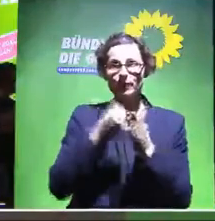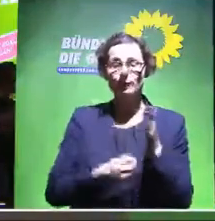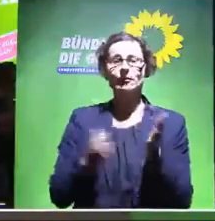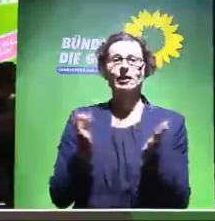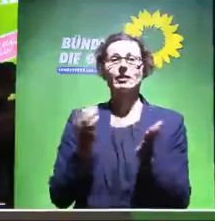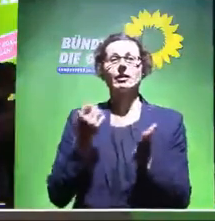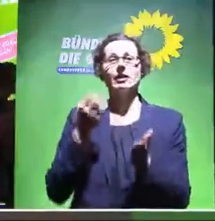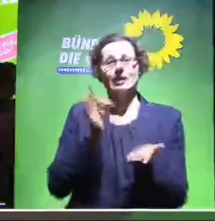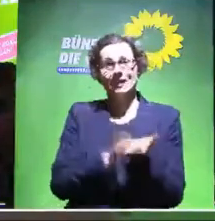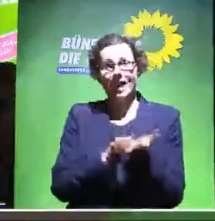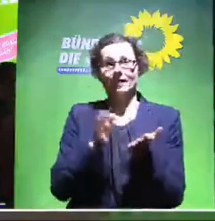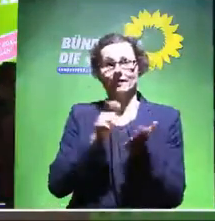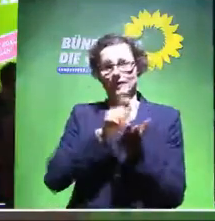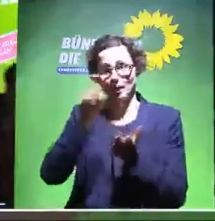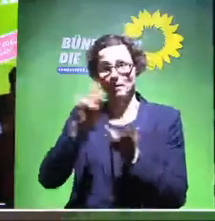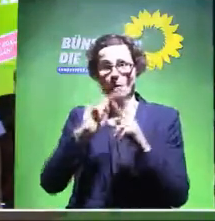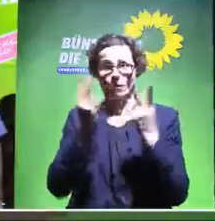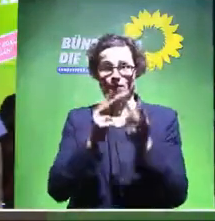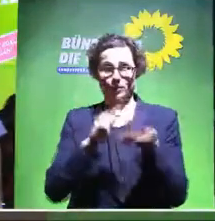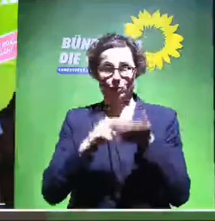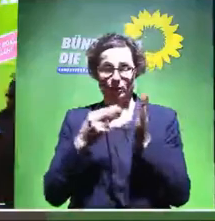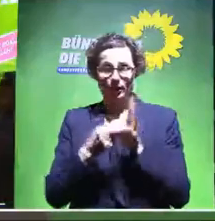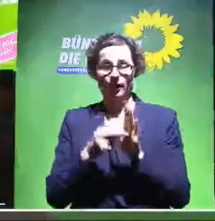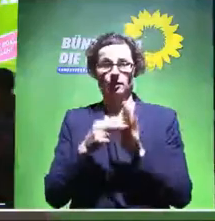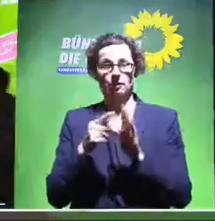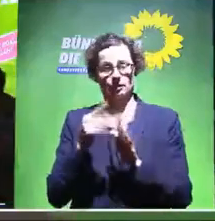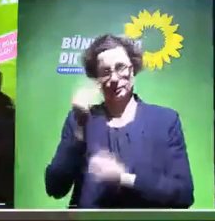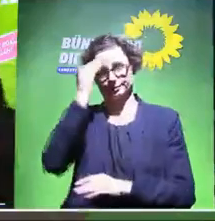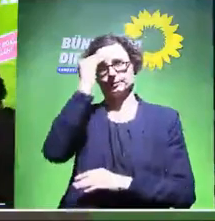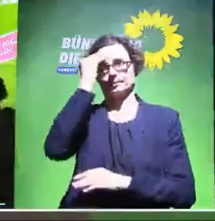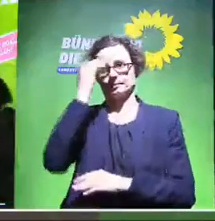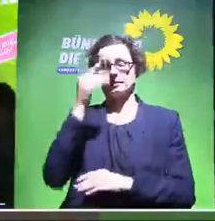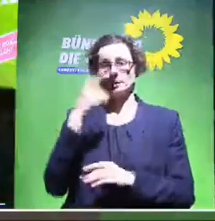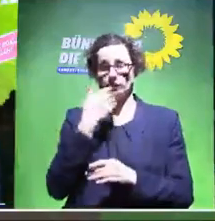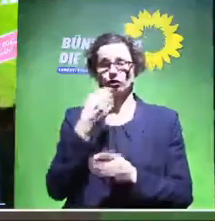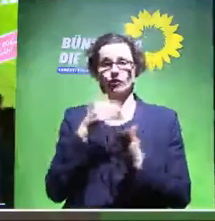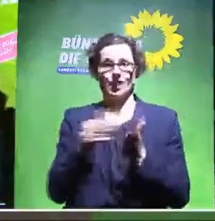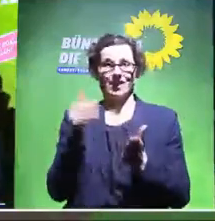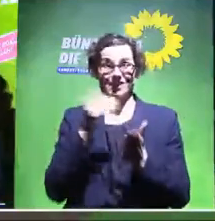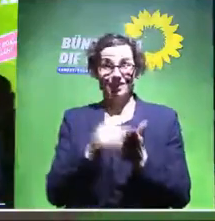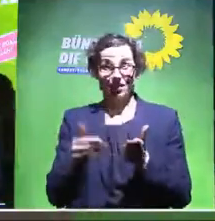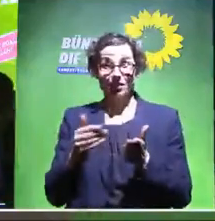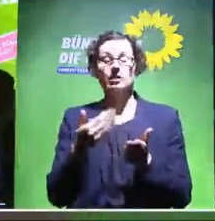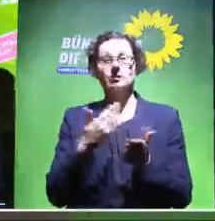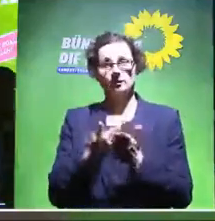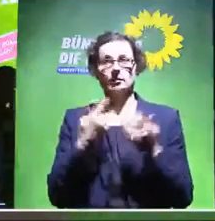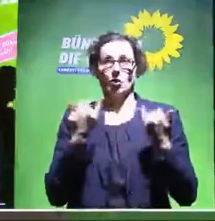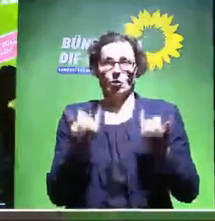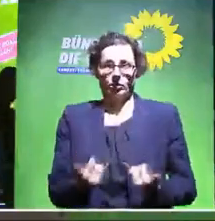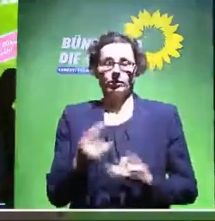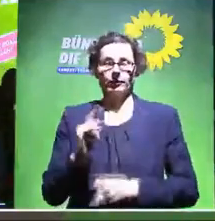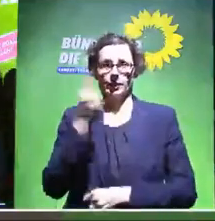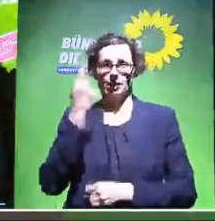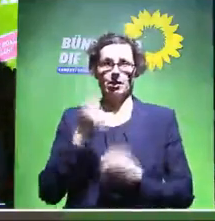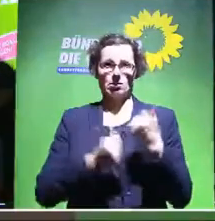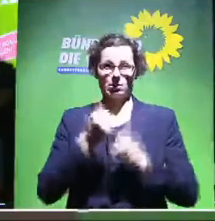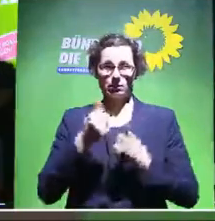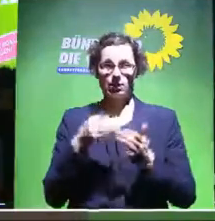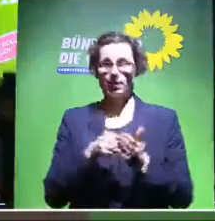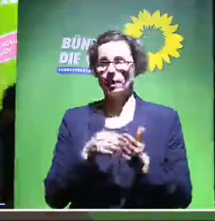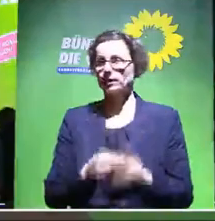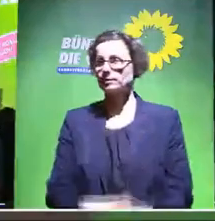der Umweltpolitik, dass daran gut gearbeitet wird. Das möchte ich weitermachen und dafür trete ich heute wieder an.